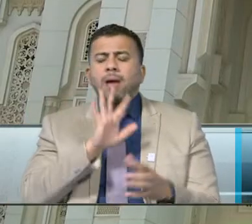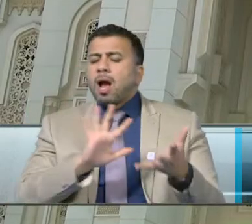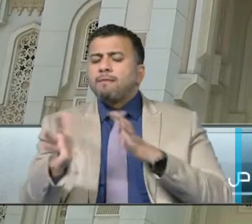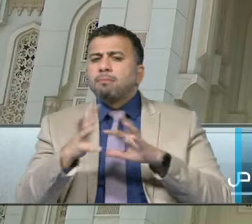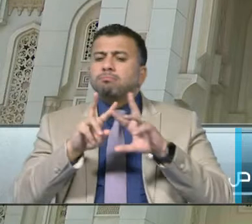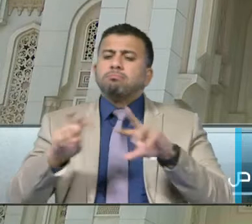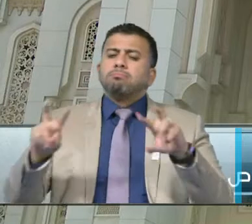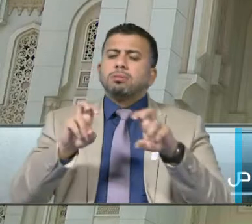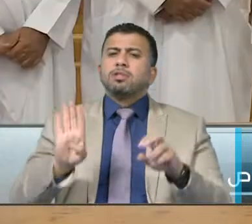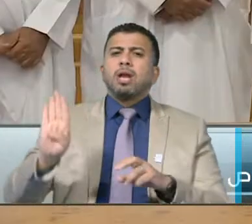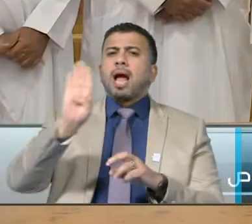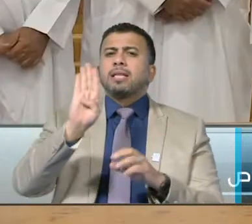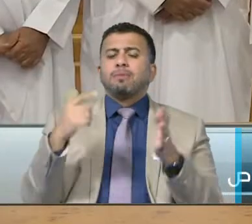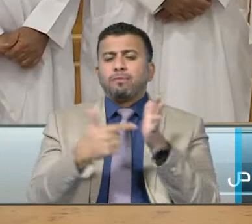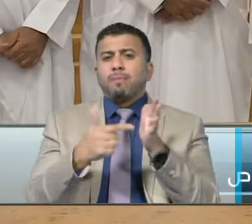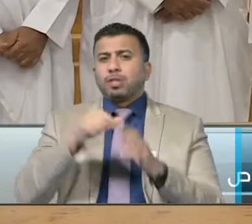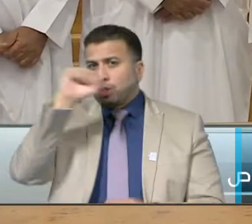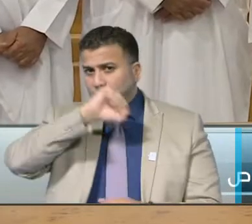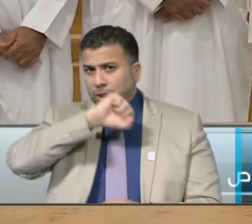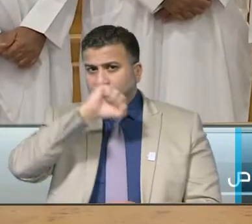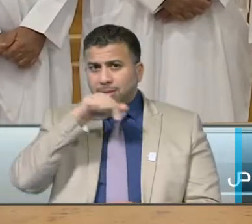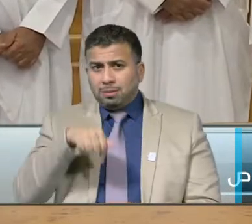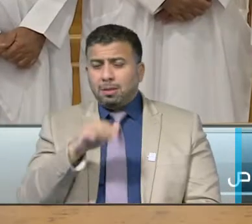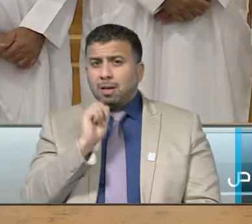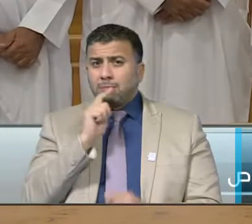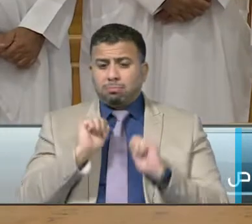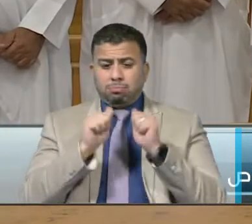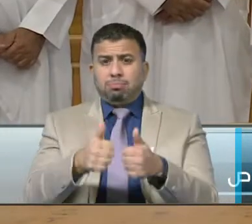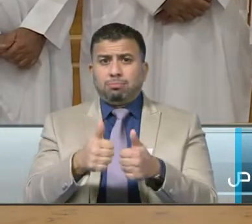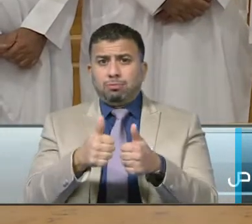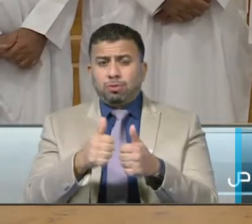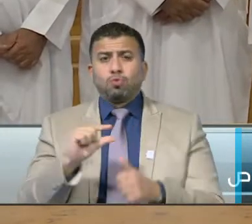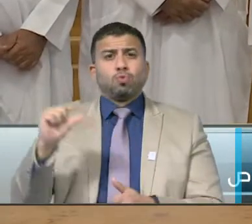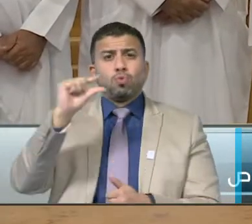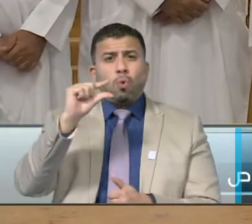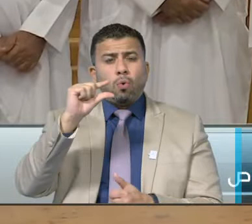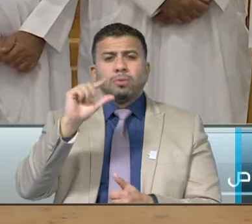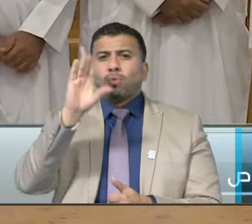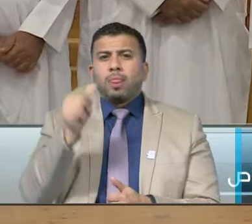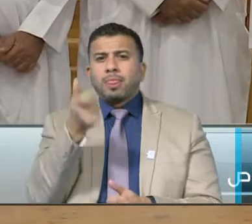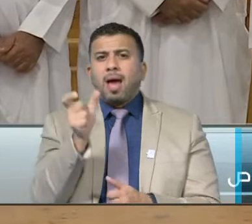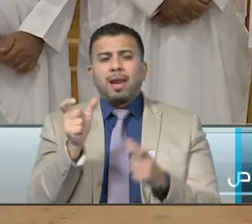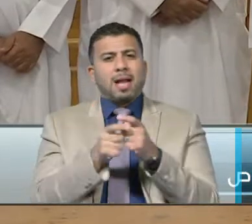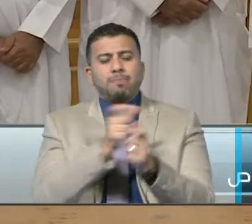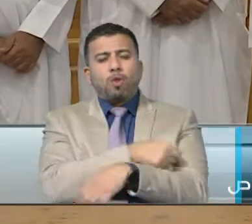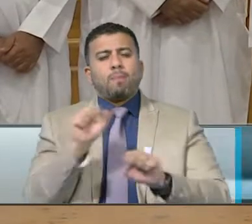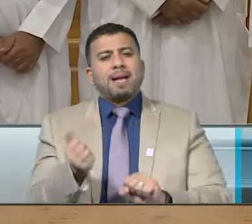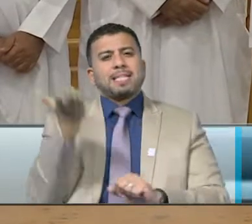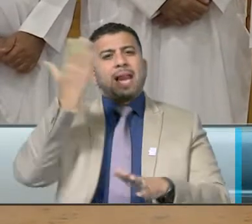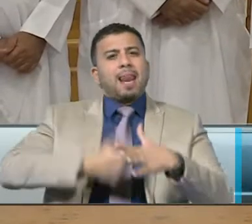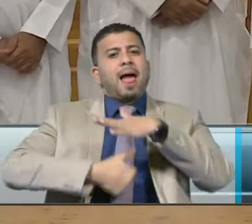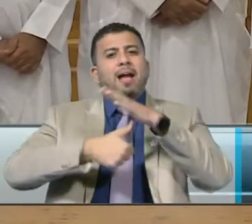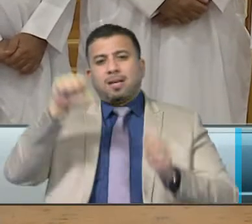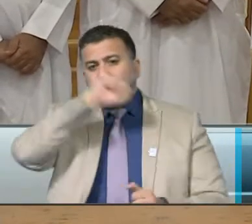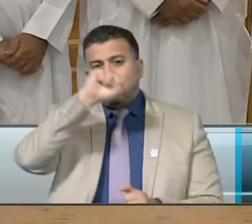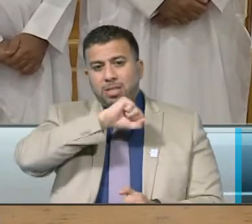التعليمية والأكاديمية في إمارة الشارقة، حضر صاحب السمو الشيخ الدكتور سلطان بن محمد القاسمي عضو المجلس